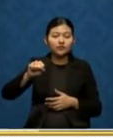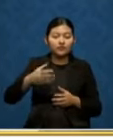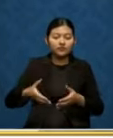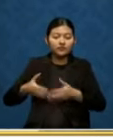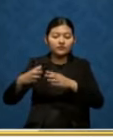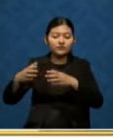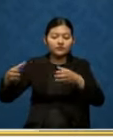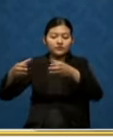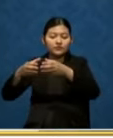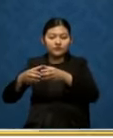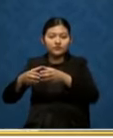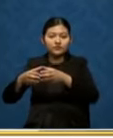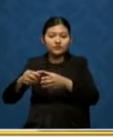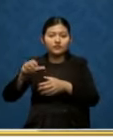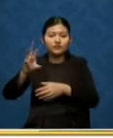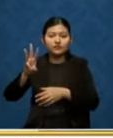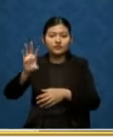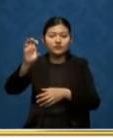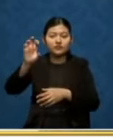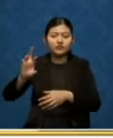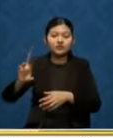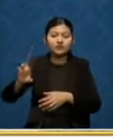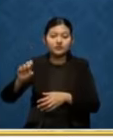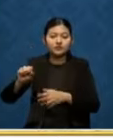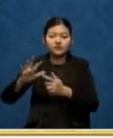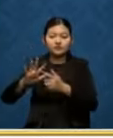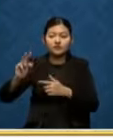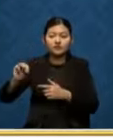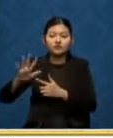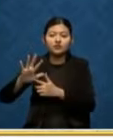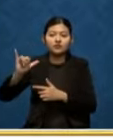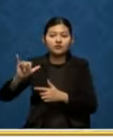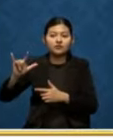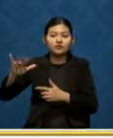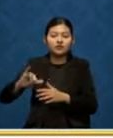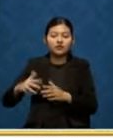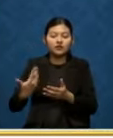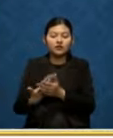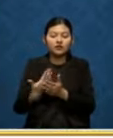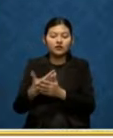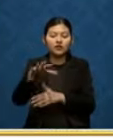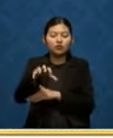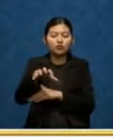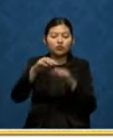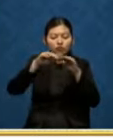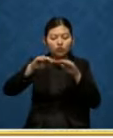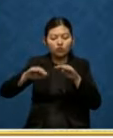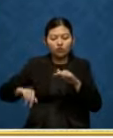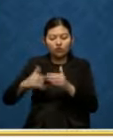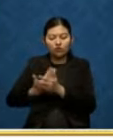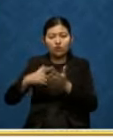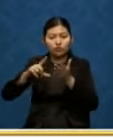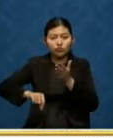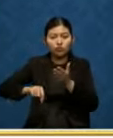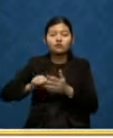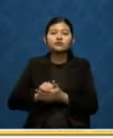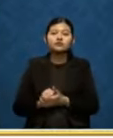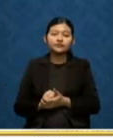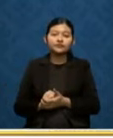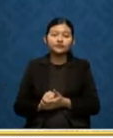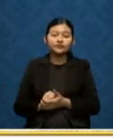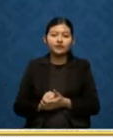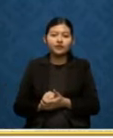กรรมาธิการวิสามัญพิจารณาศึกษาแนวทางการแก้ปัญหาราคากุ้งตกต่ำเนี่ยครับก็โดยหลักการนะครับท่าน